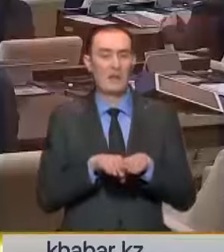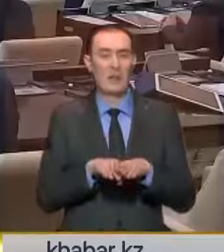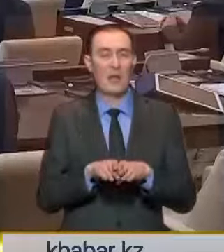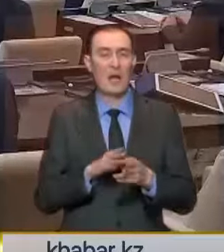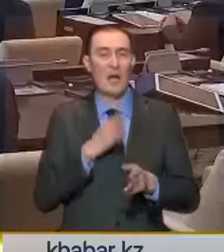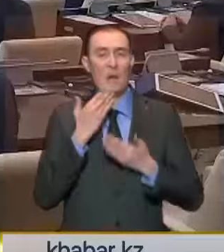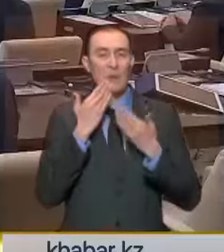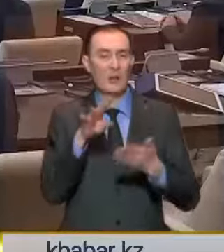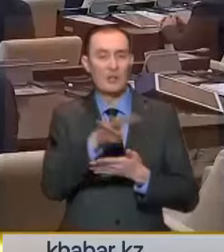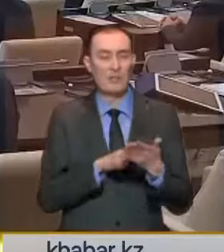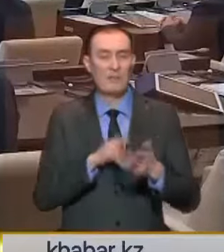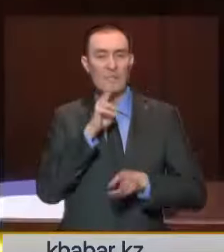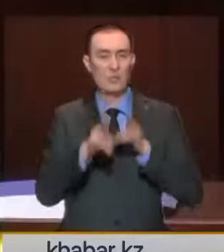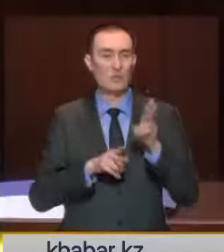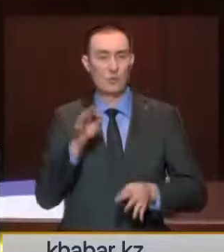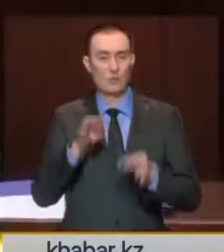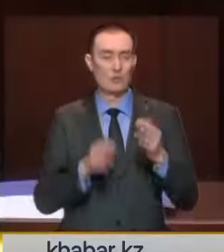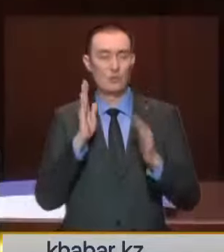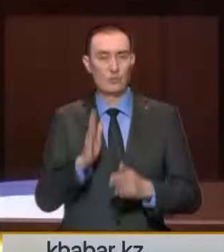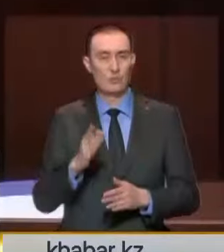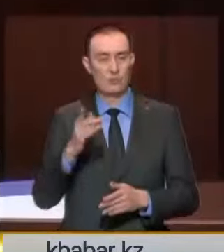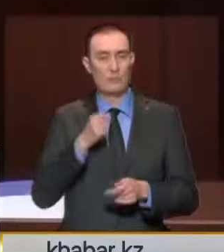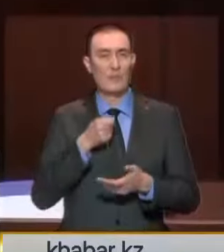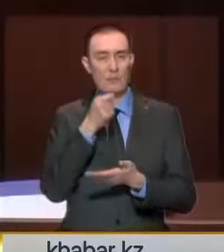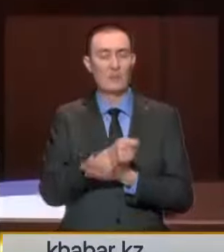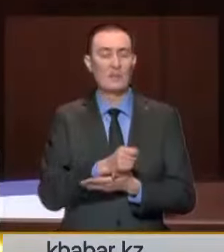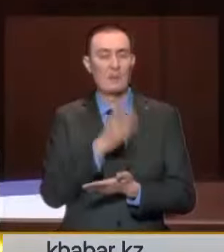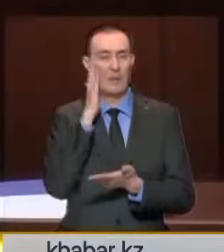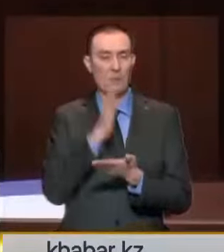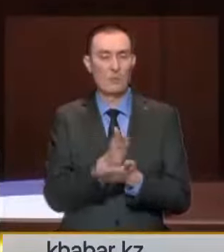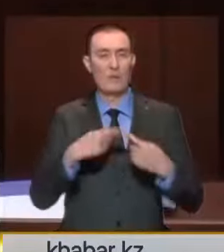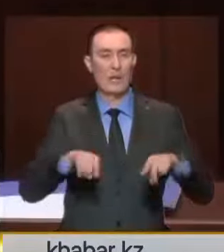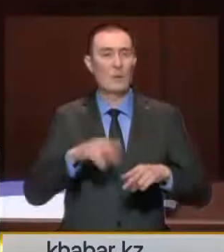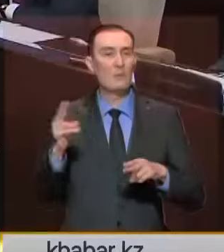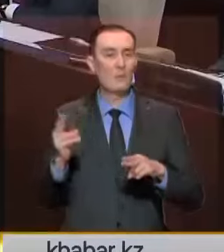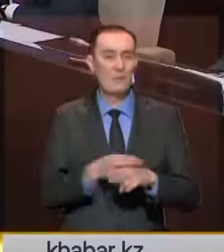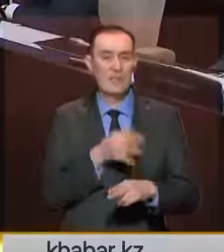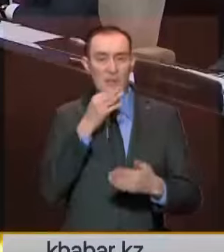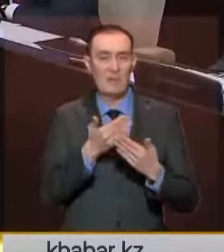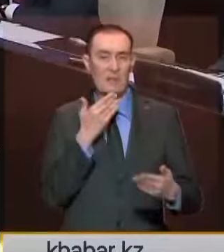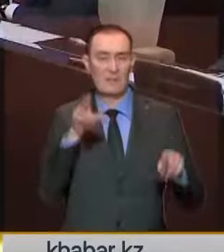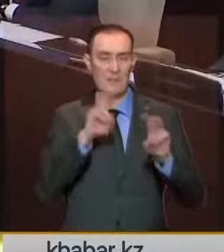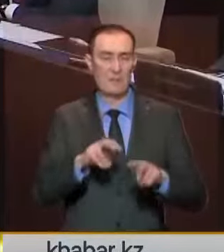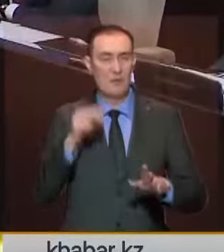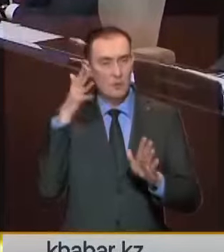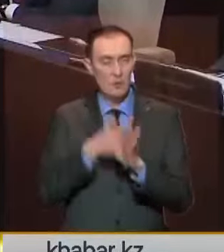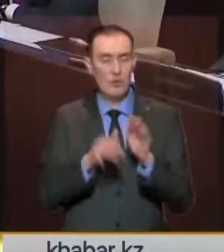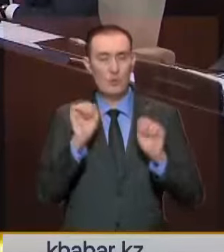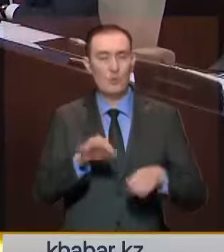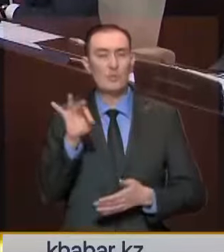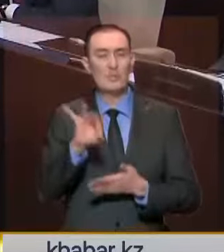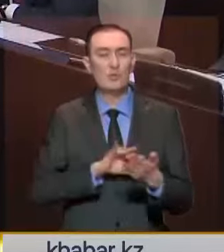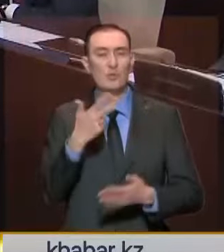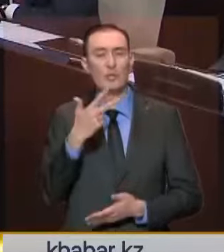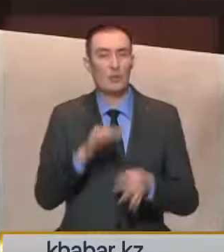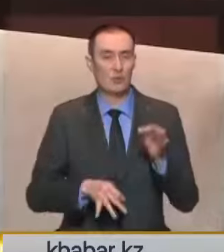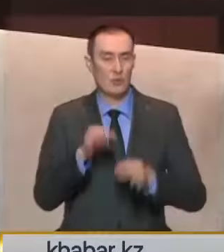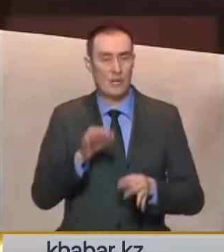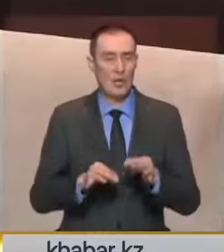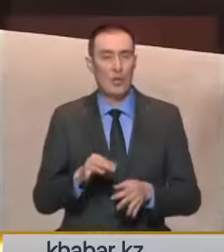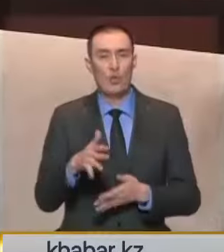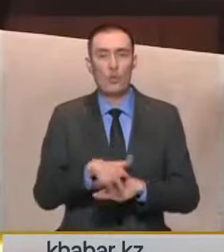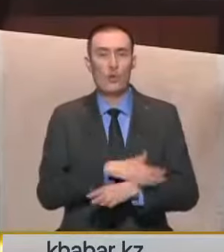в Кассационный суд. Теперь жалобы будут поступать напрямую в коллегию без предварительного рассмотрения. Изучать их смогут сразу 3 судьи,